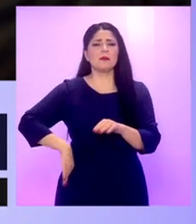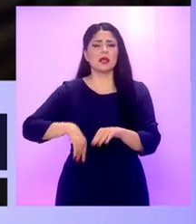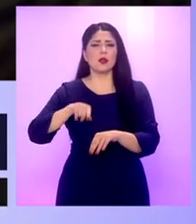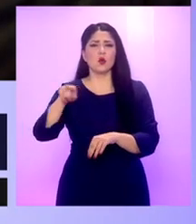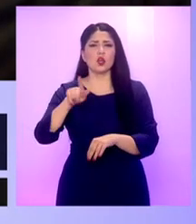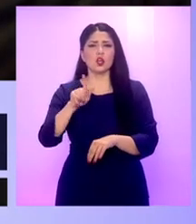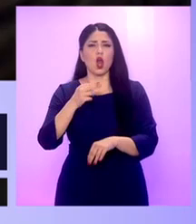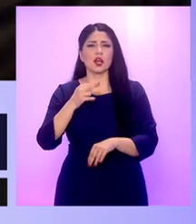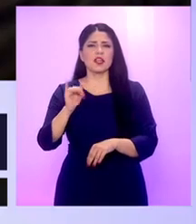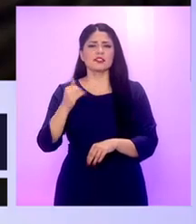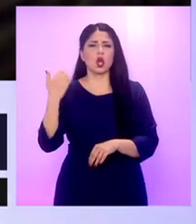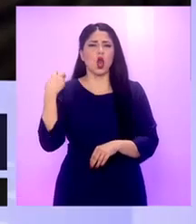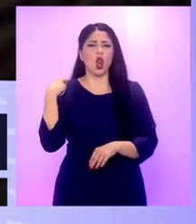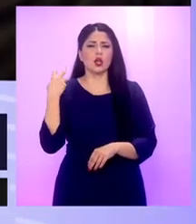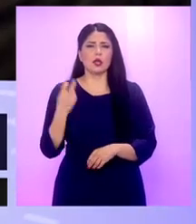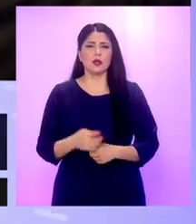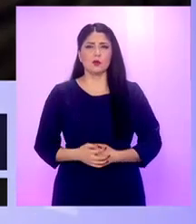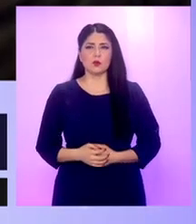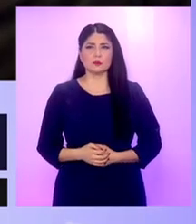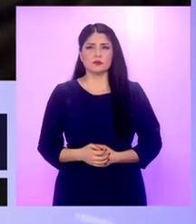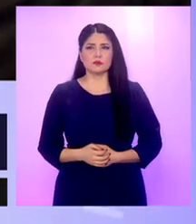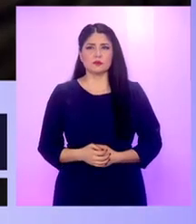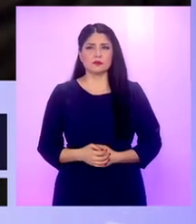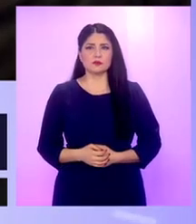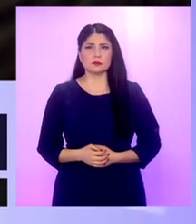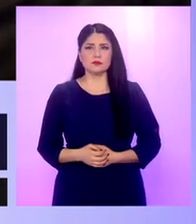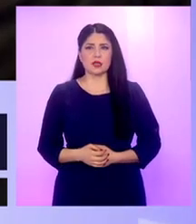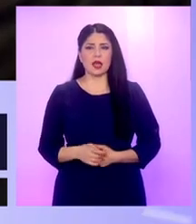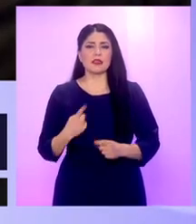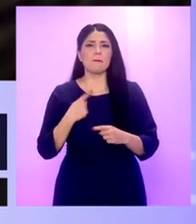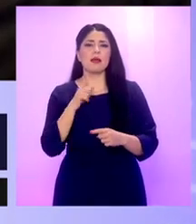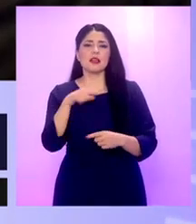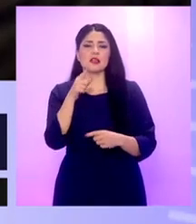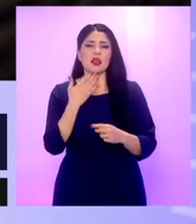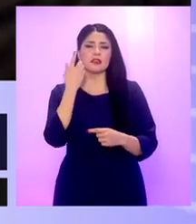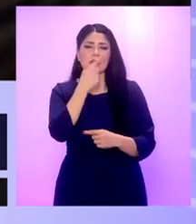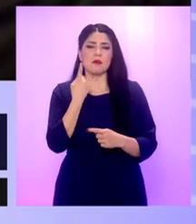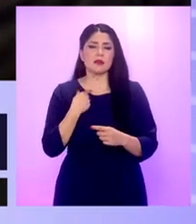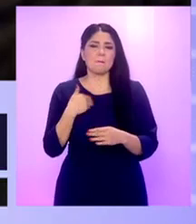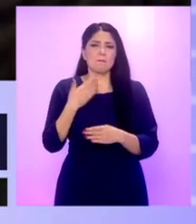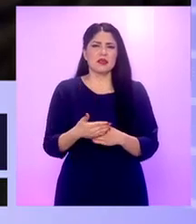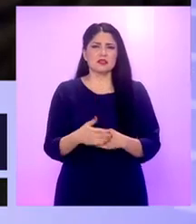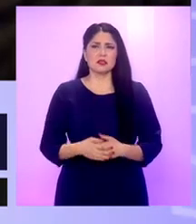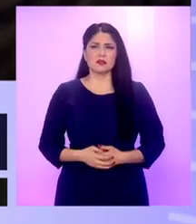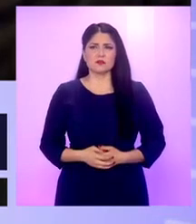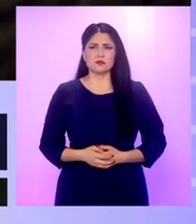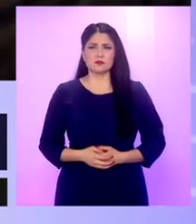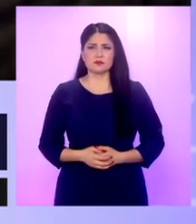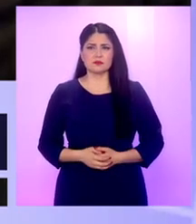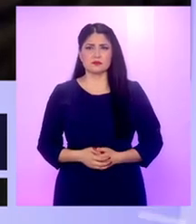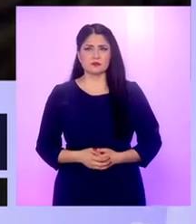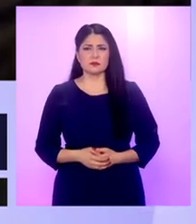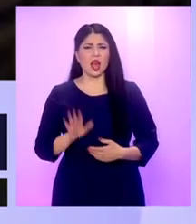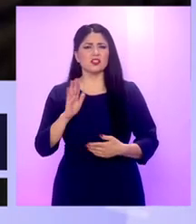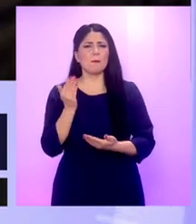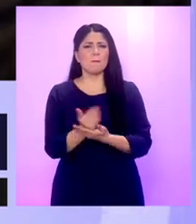lui Gheorghiță, colonelului Gheorghiță, în toată povestea aceea de mică